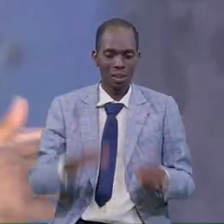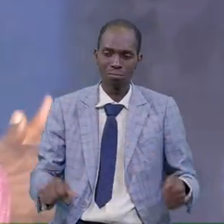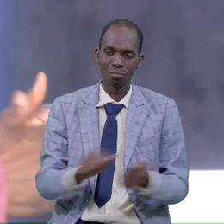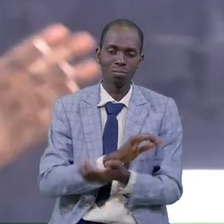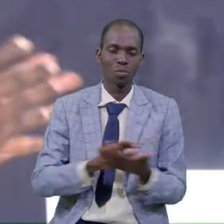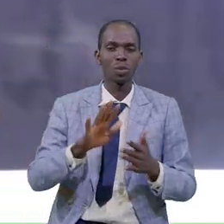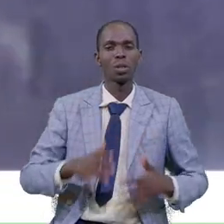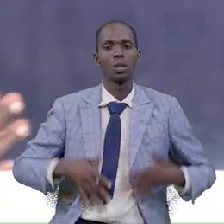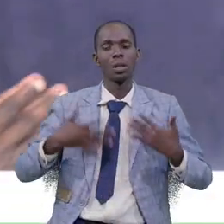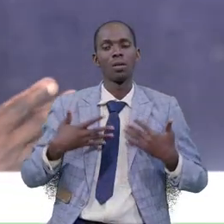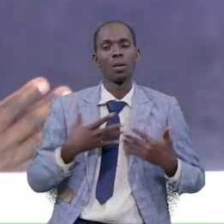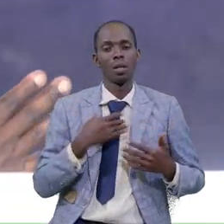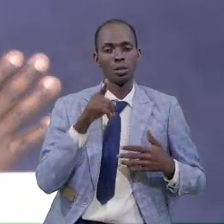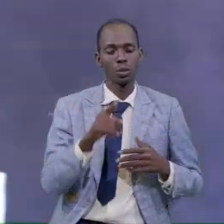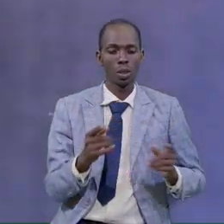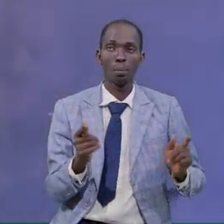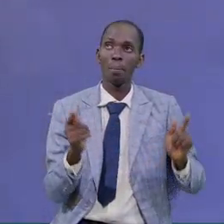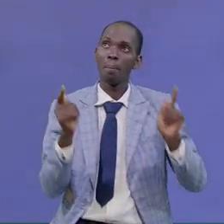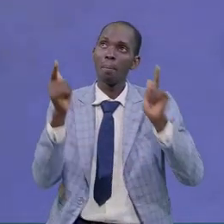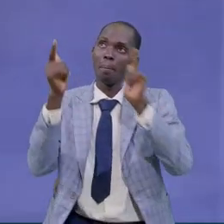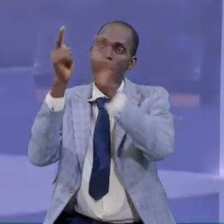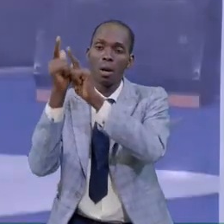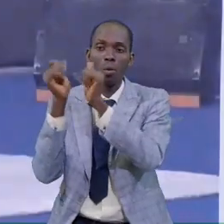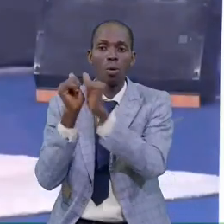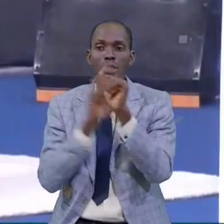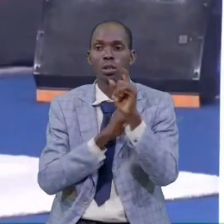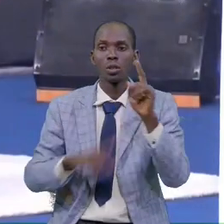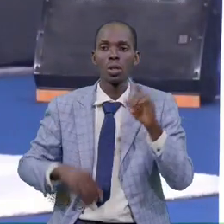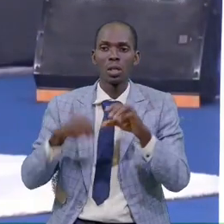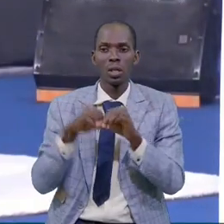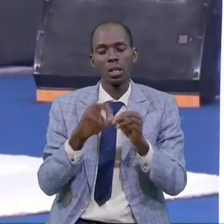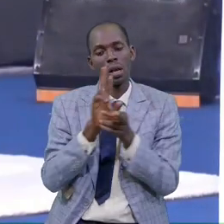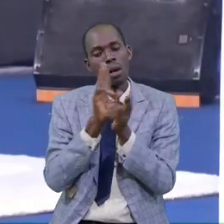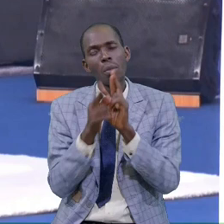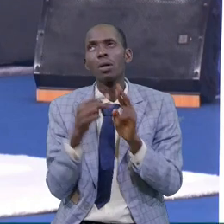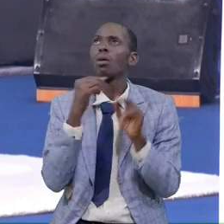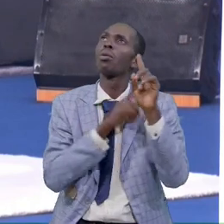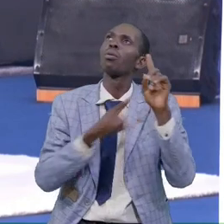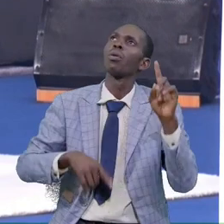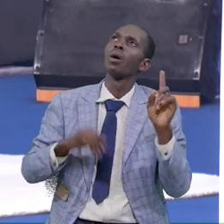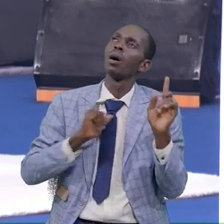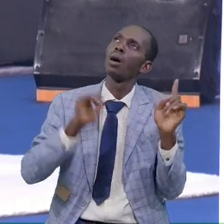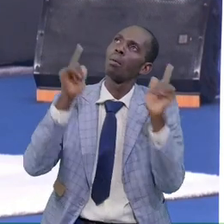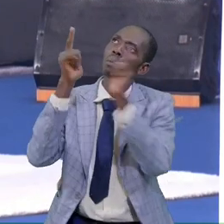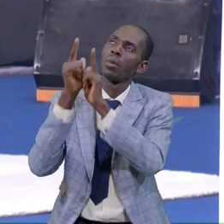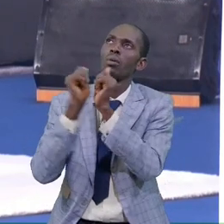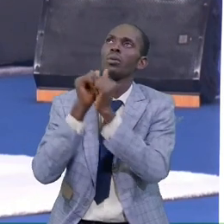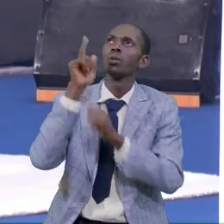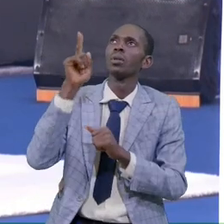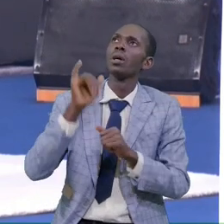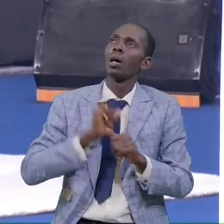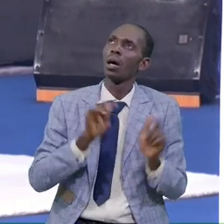Et tu viens au Seigneur dans la repentance. Et tu dis, Seigneur, je viens pour être